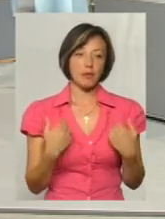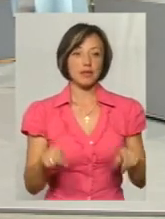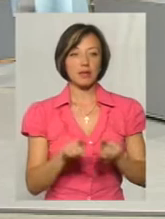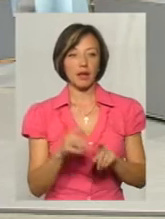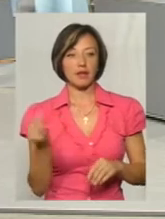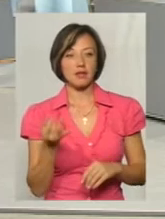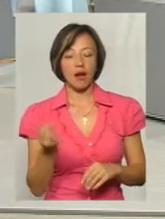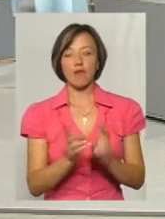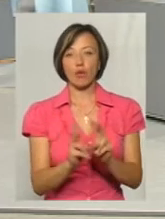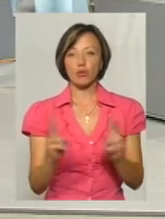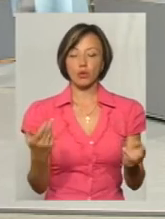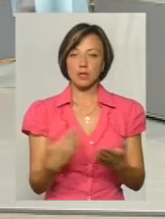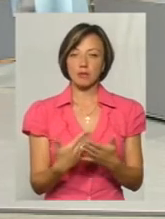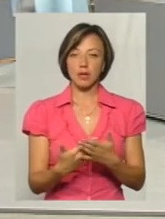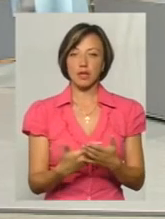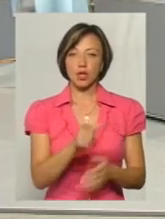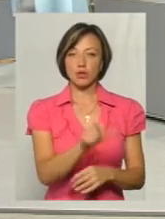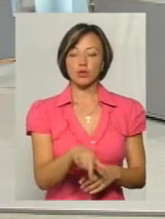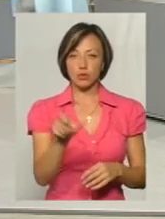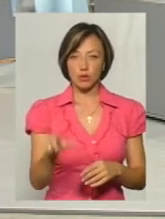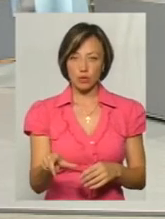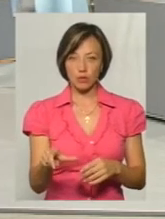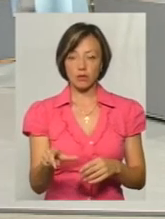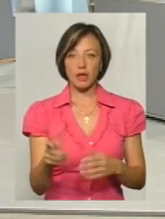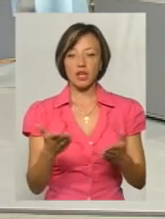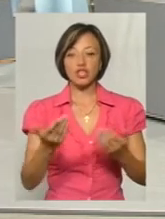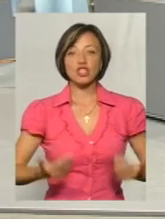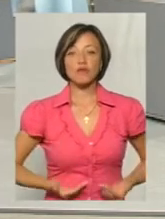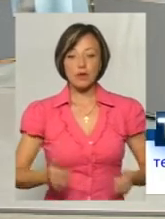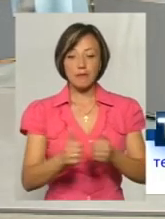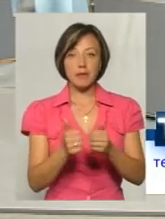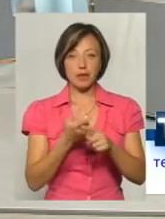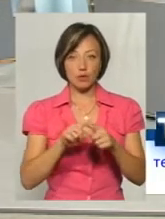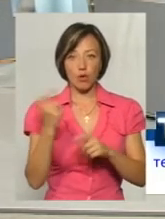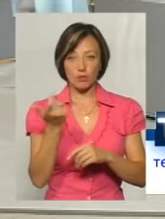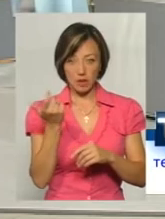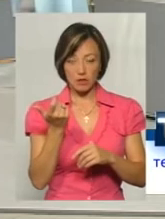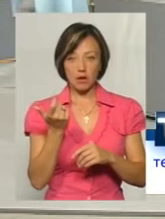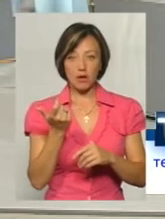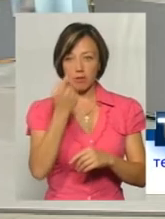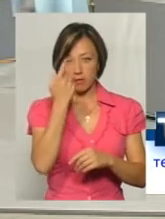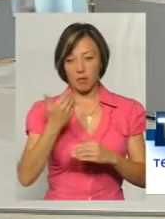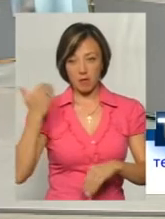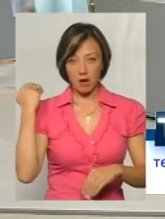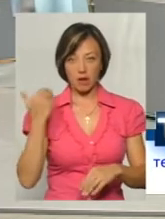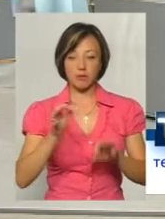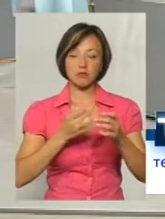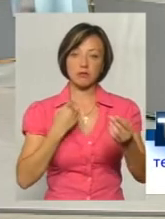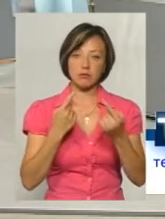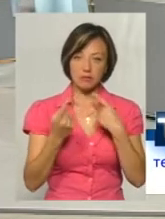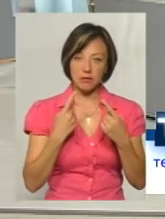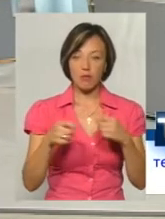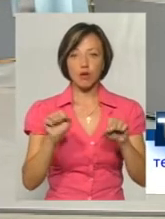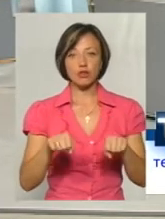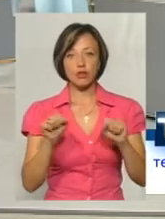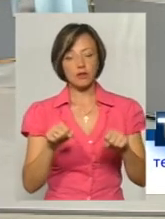До прикладу, хтось з мешканцями, які живуть біля цього господарства, попередньо проводив розмови, там,